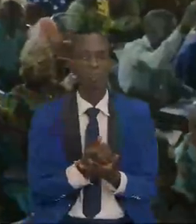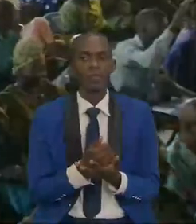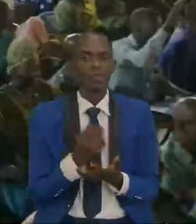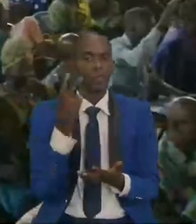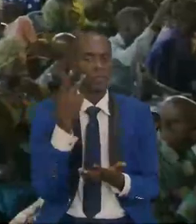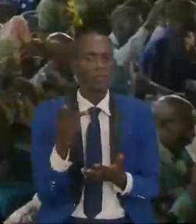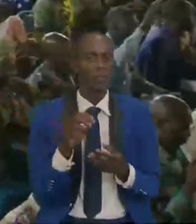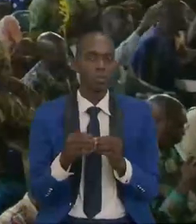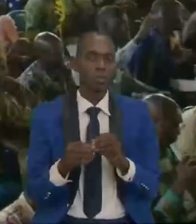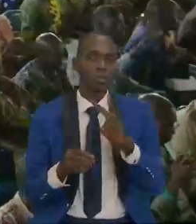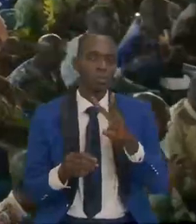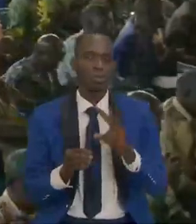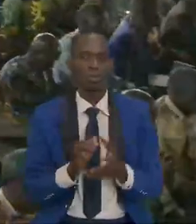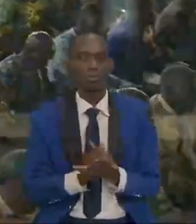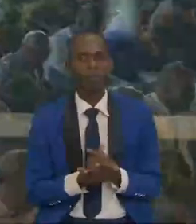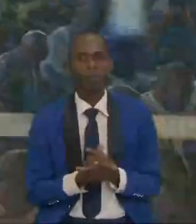Amen.